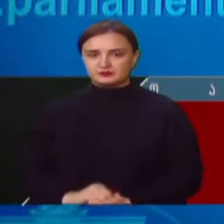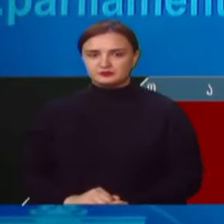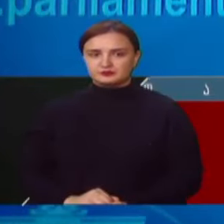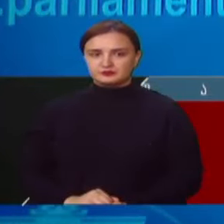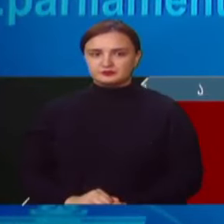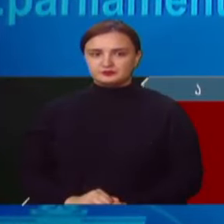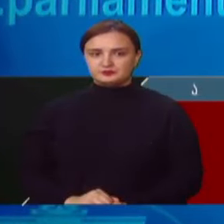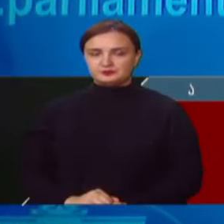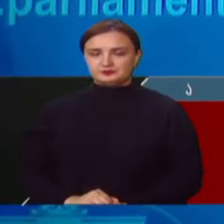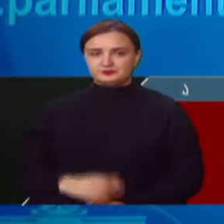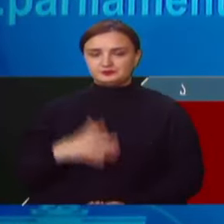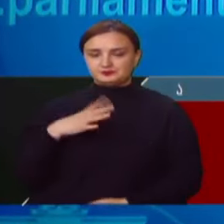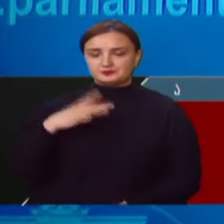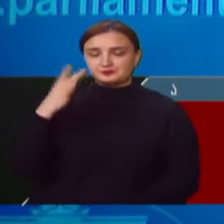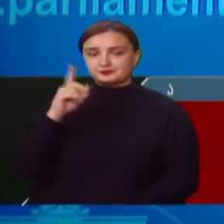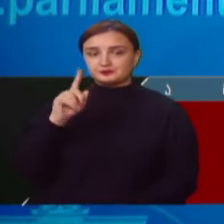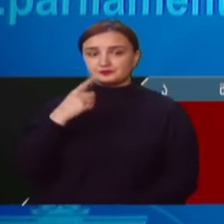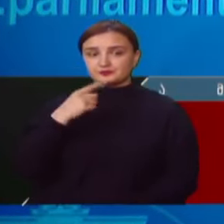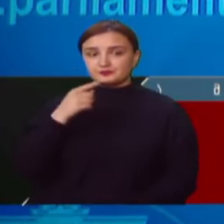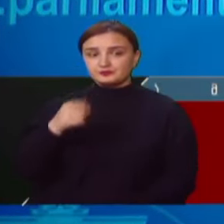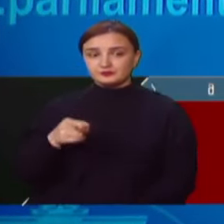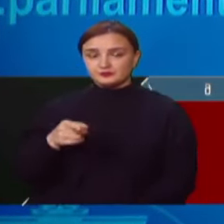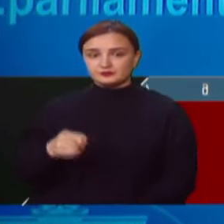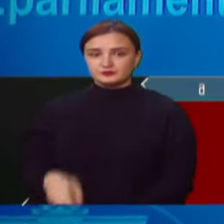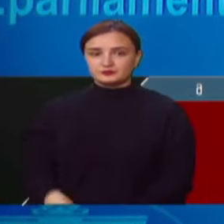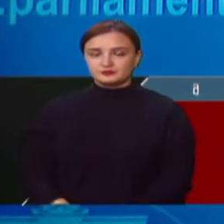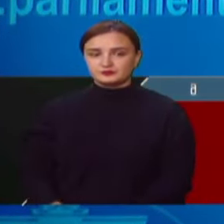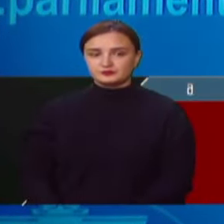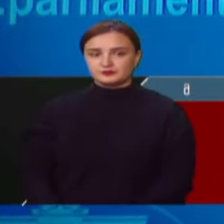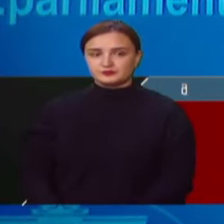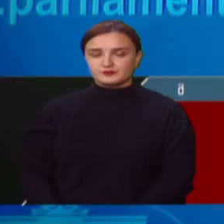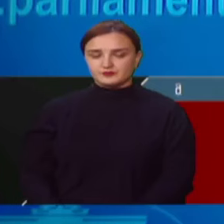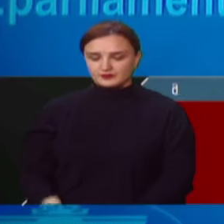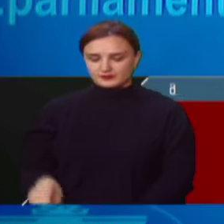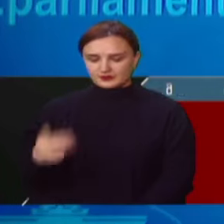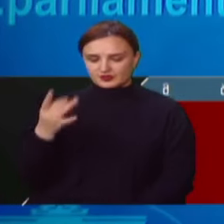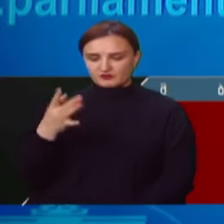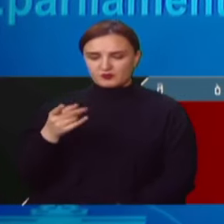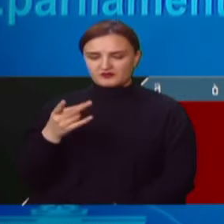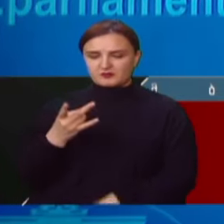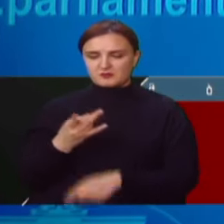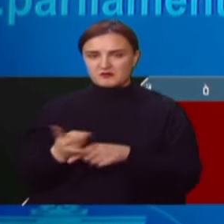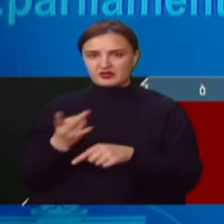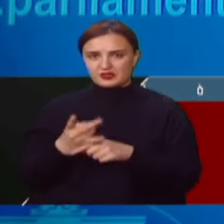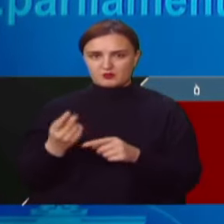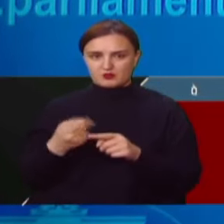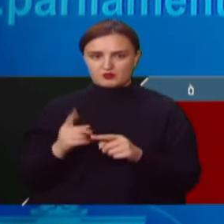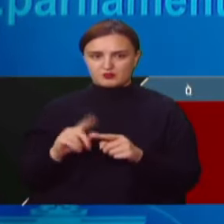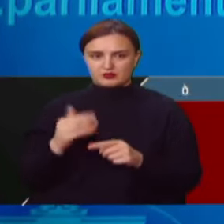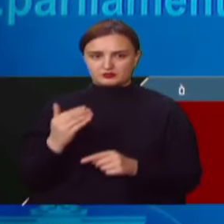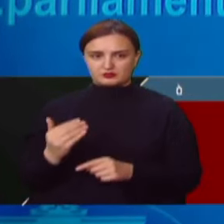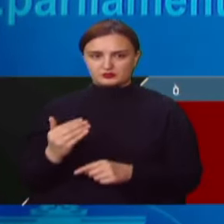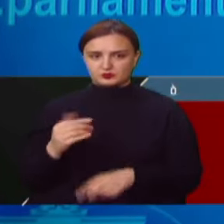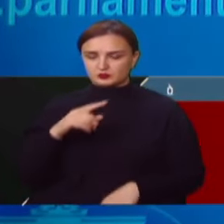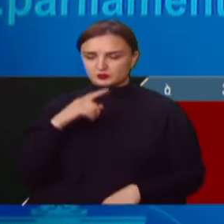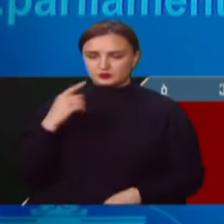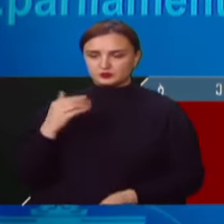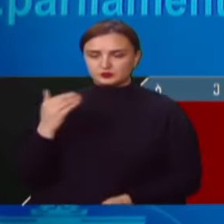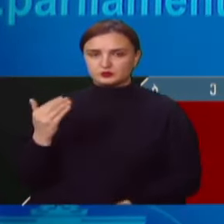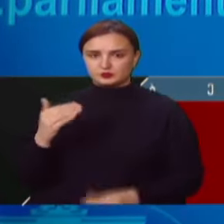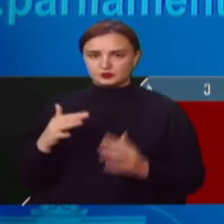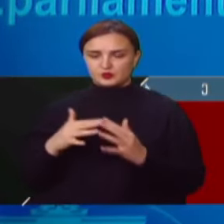რასაც საუბრობს უკრაინიზაცია, ეს არის ჩვეულებრივი ბოდვა და მავნებლობა. ამასთან ერთად ეს არის რუსული